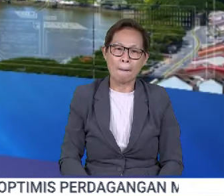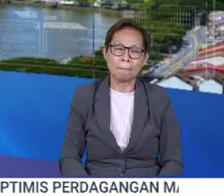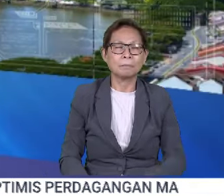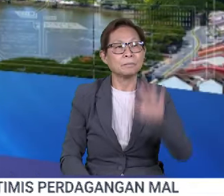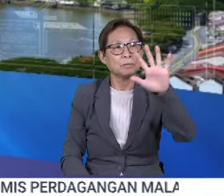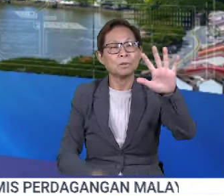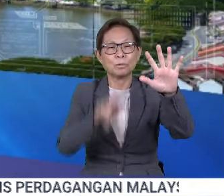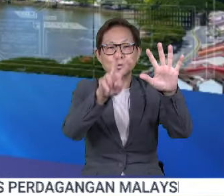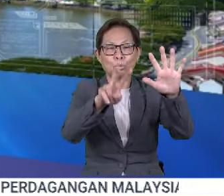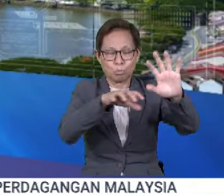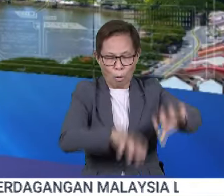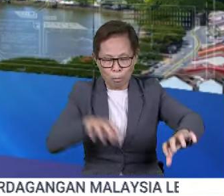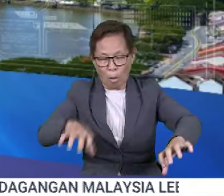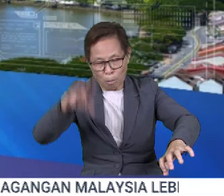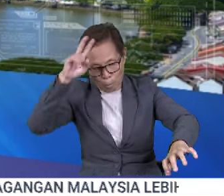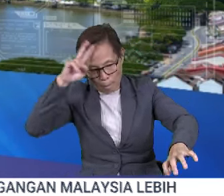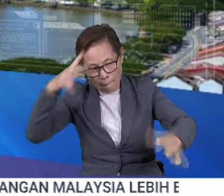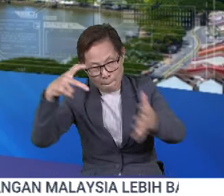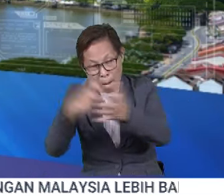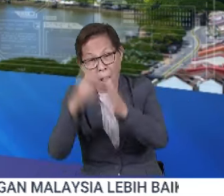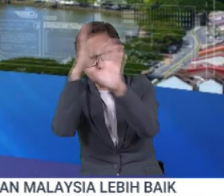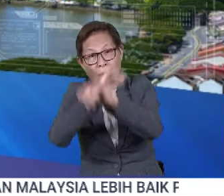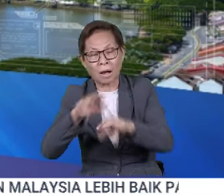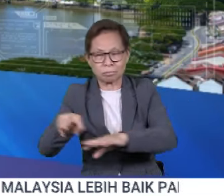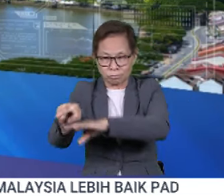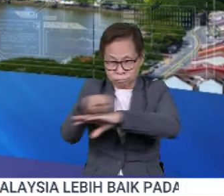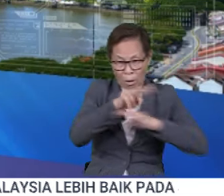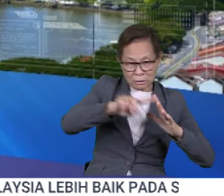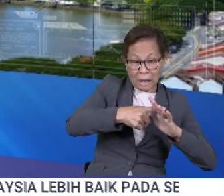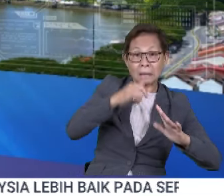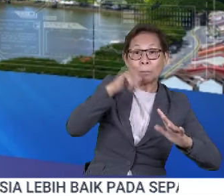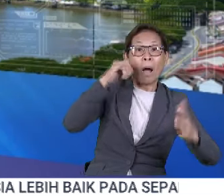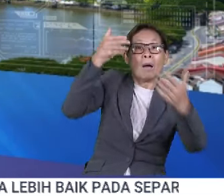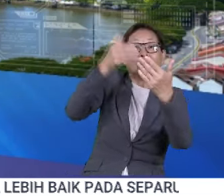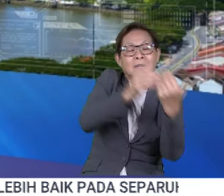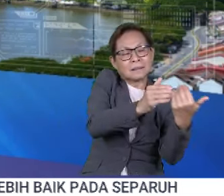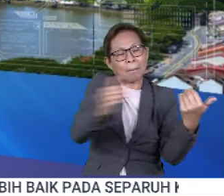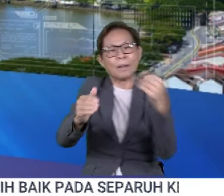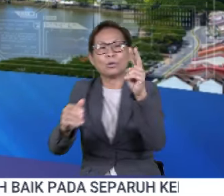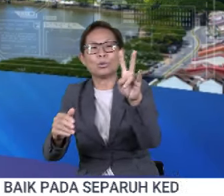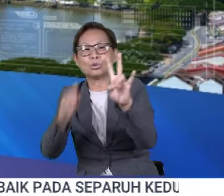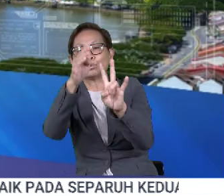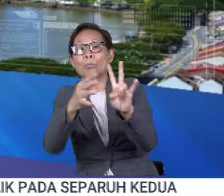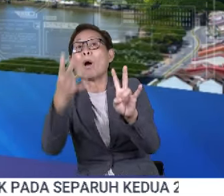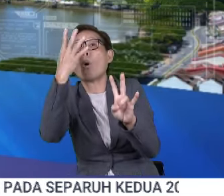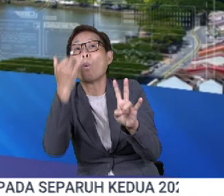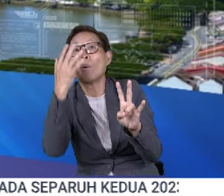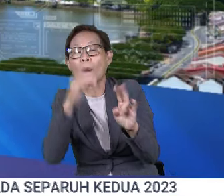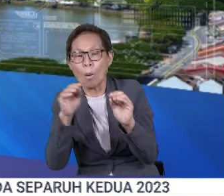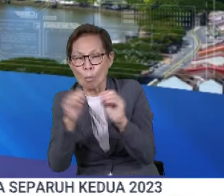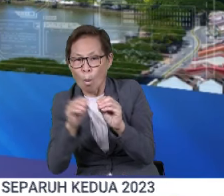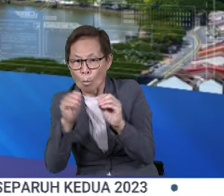Sebanyak 52 lokasi kerap kemalangan di Sarawak akan dipantau bermula semalam sehingga 27 April ini bagi meningkatkan